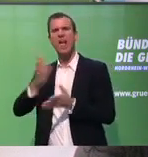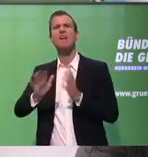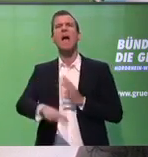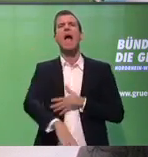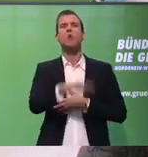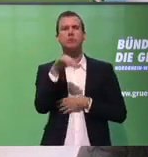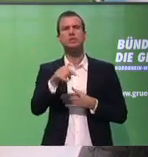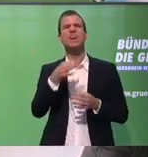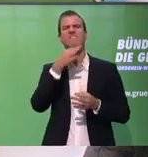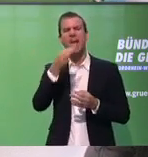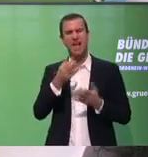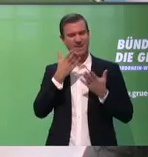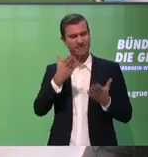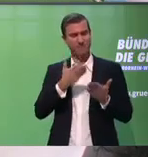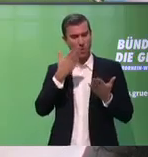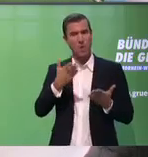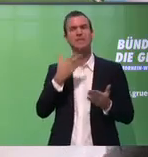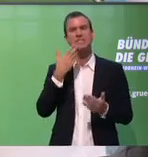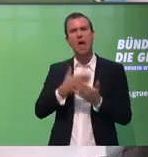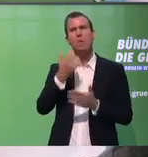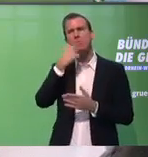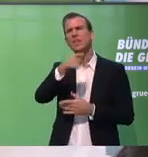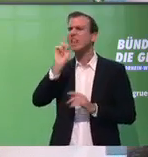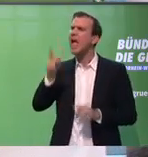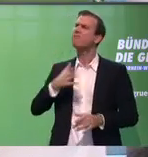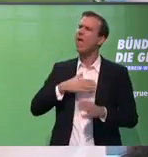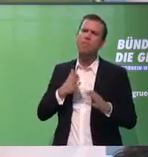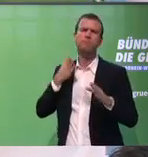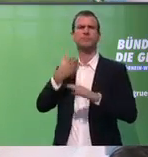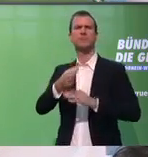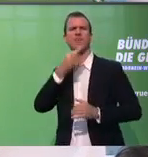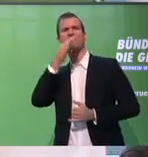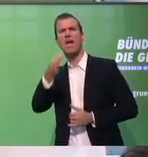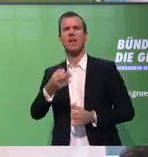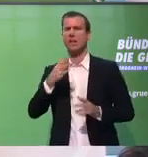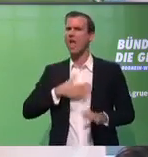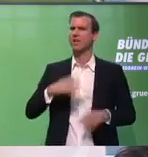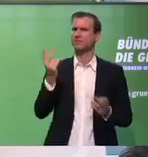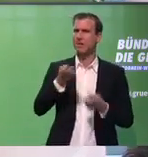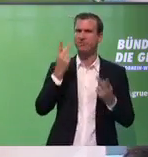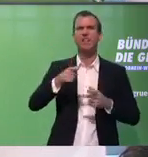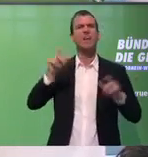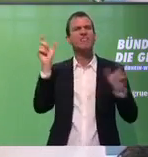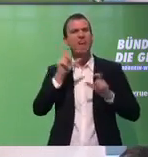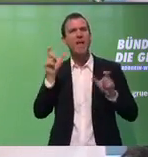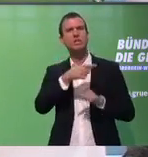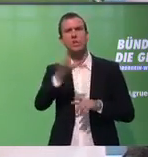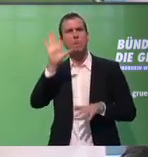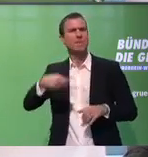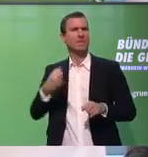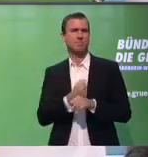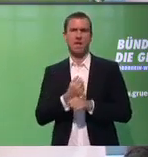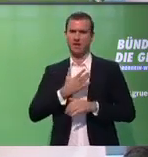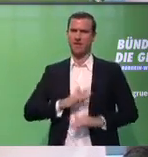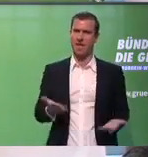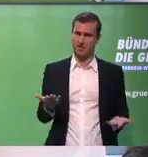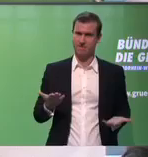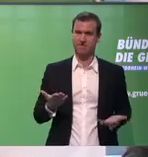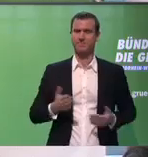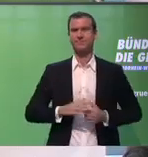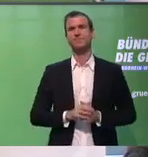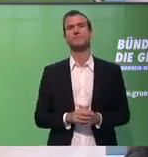hier auch verlesen. Das heißt, bitte mischt euch ein, bringt euch ein, stellt Fragen. Das heißt, ihr könnt diese Veranstaltung auch sehr, sehr gut mitgestalten. Und